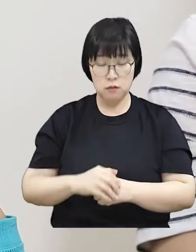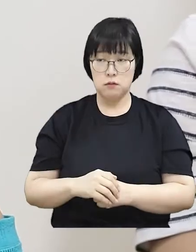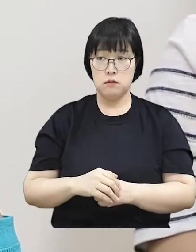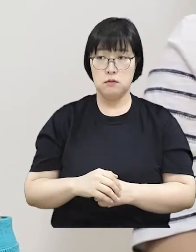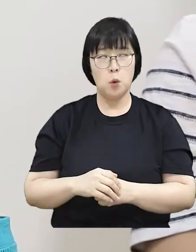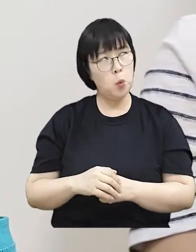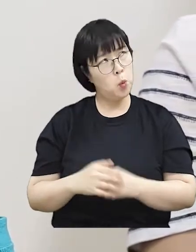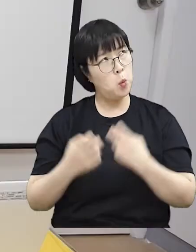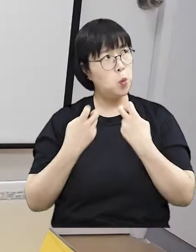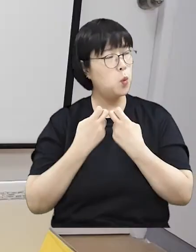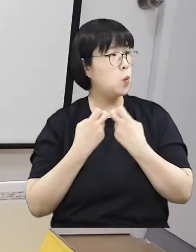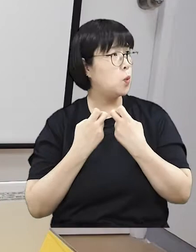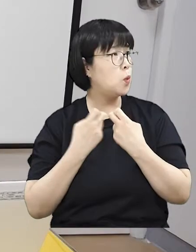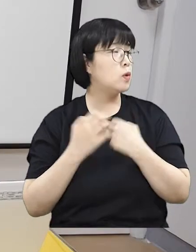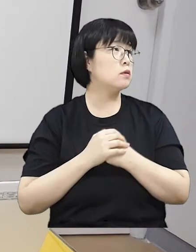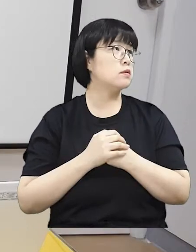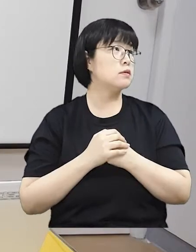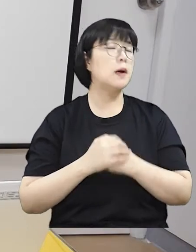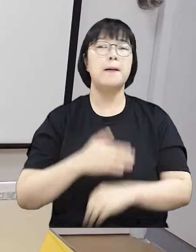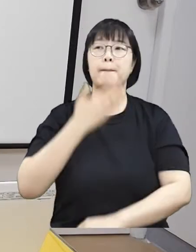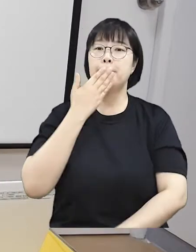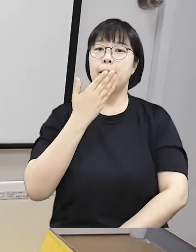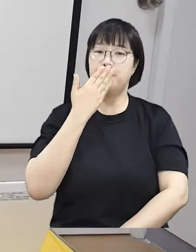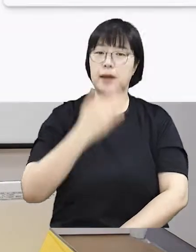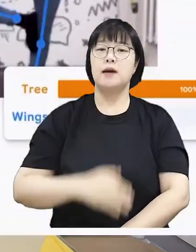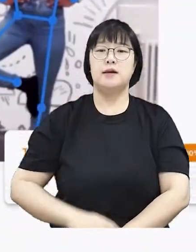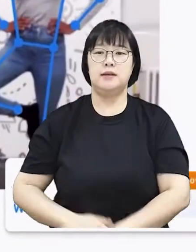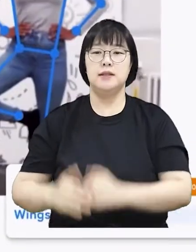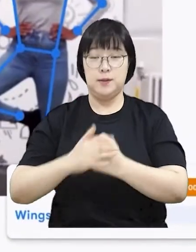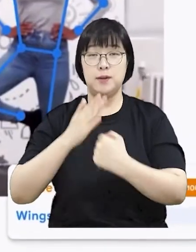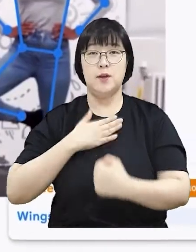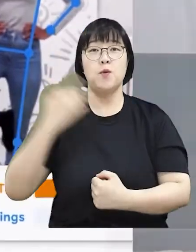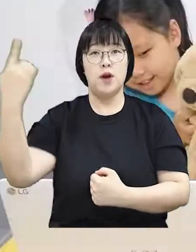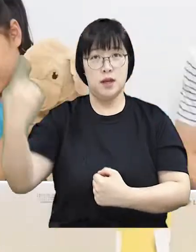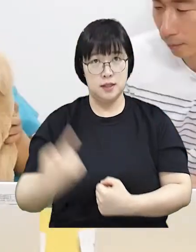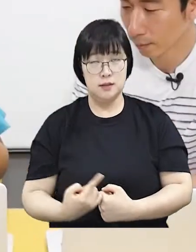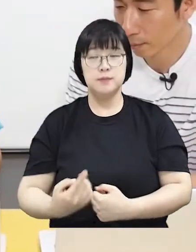어떻게 만들지? 만들 수 있어요. 오늘 선생님이 그래서 왔어요.